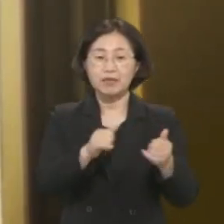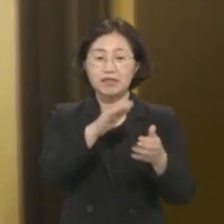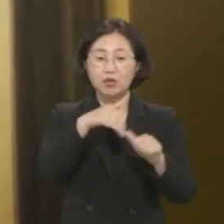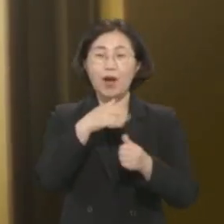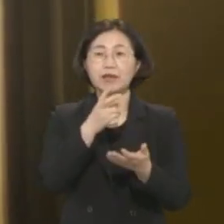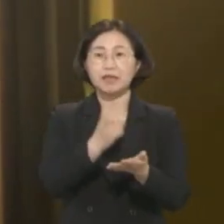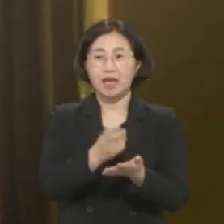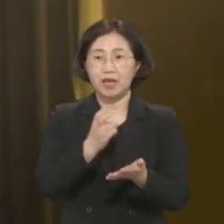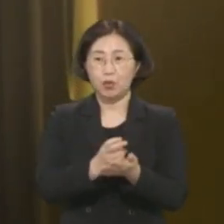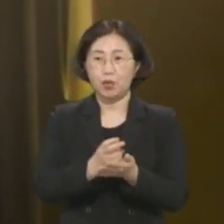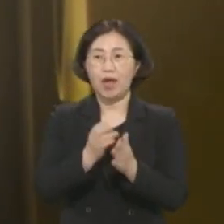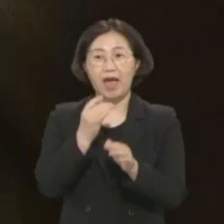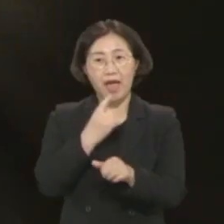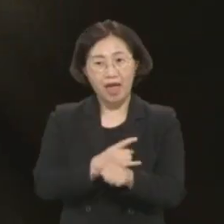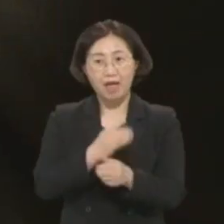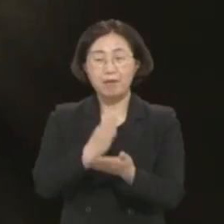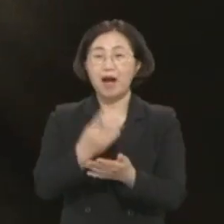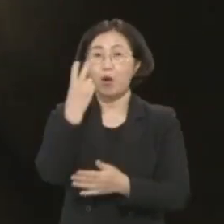검토하고 있습니다